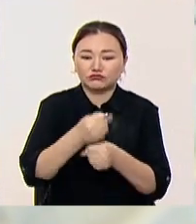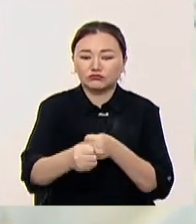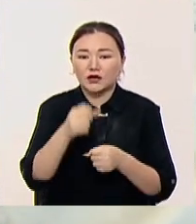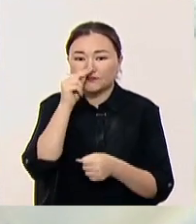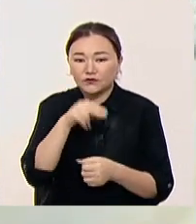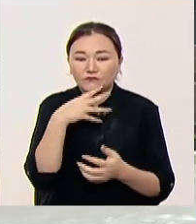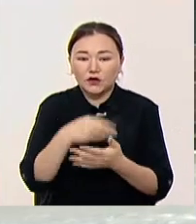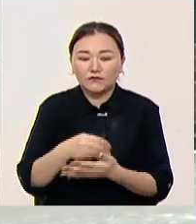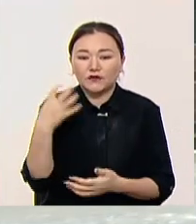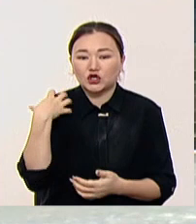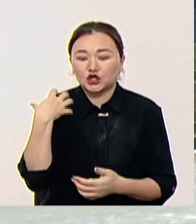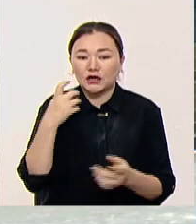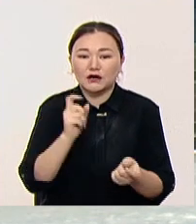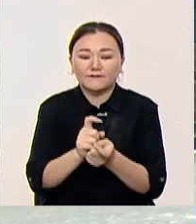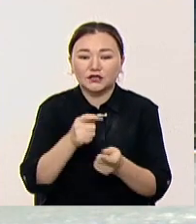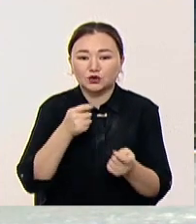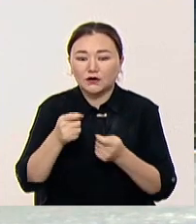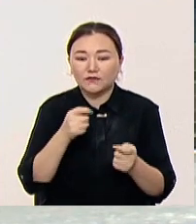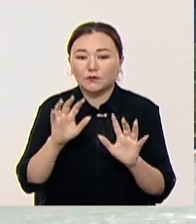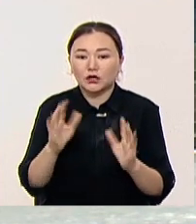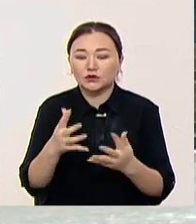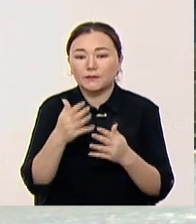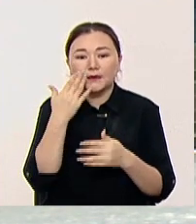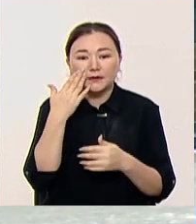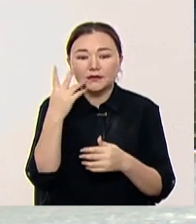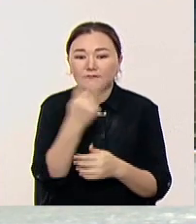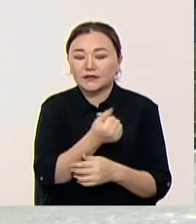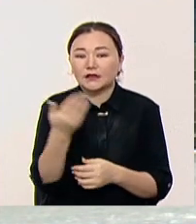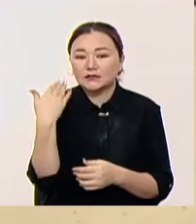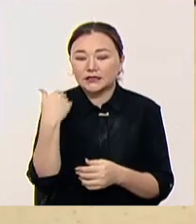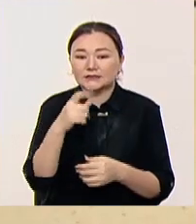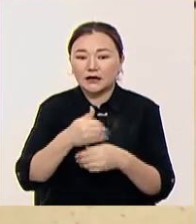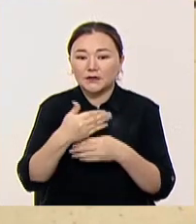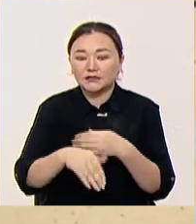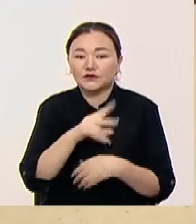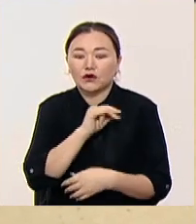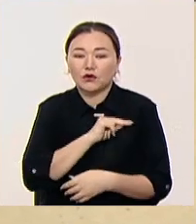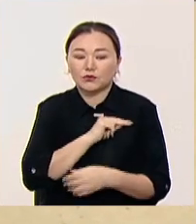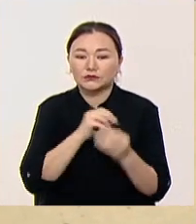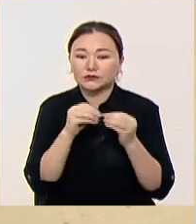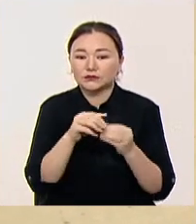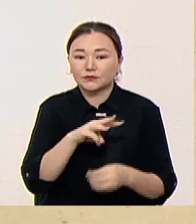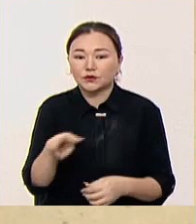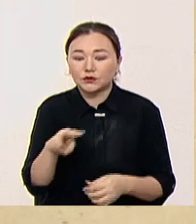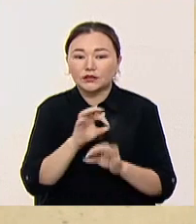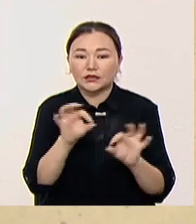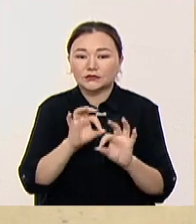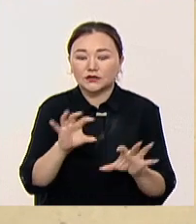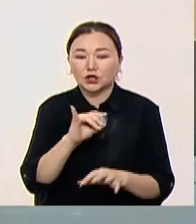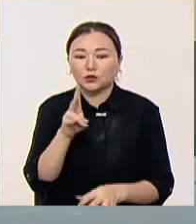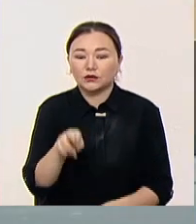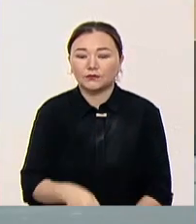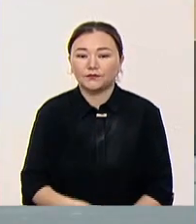обвиняет своего начальника. Конфликт с руководителем произошел примерно 2 недели назад из-за опоздания на работу на 10 минут, рассказывает